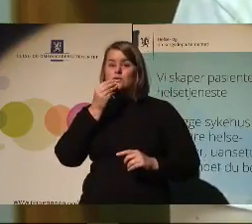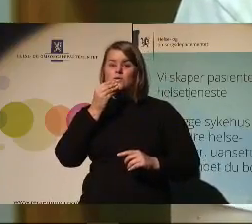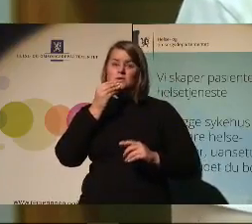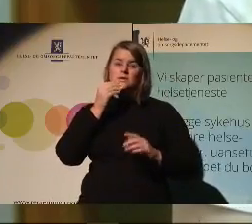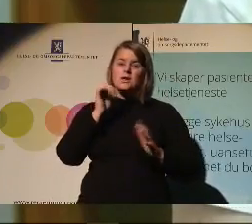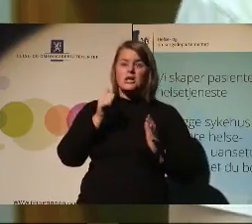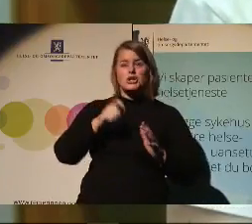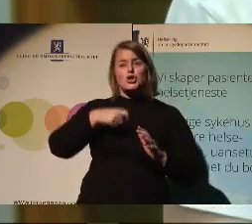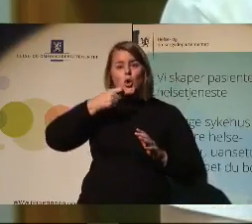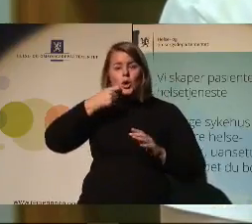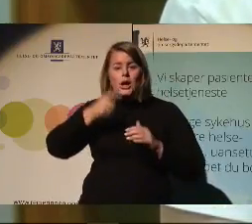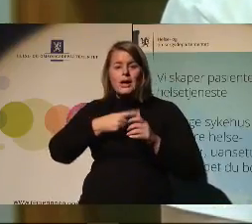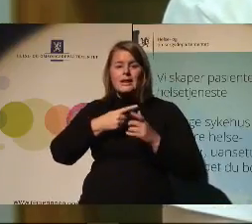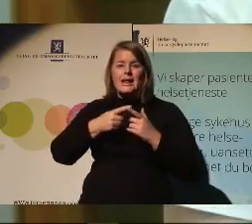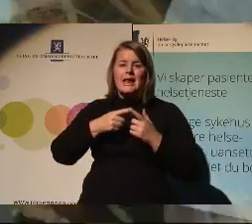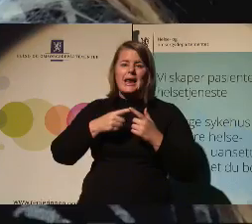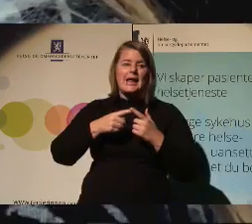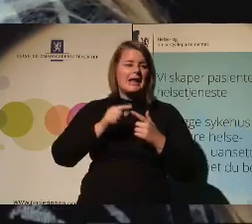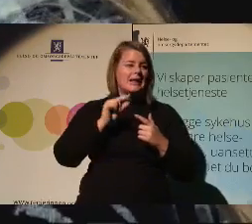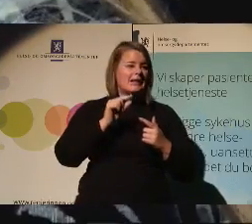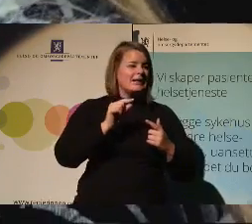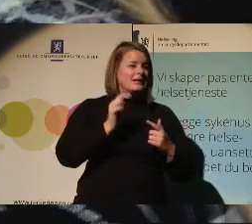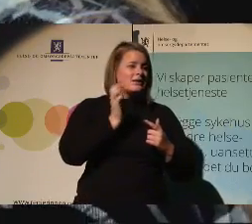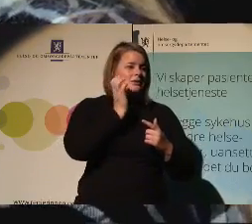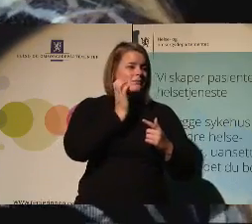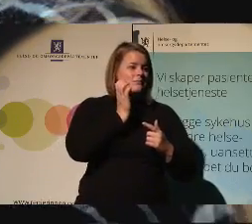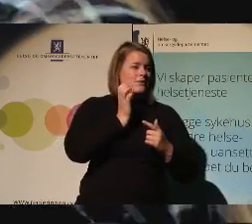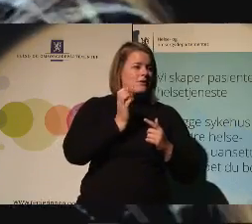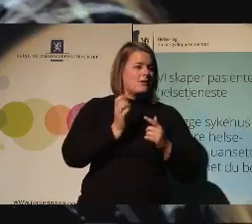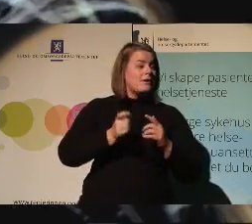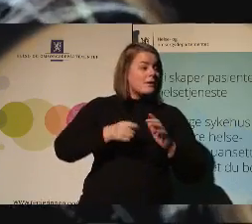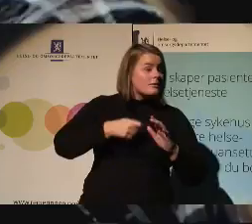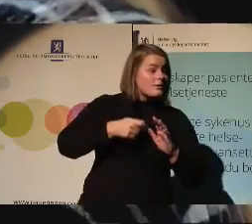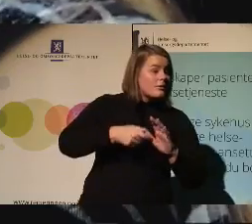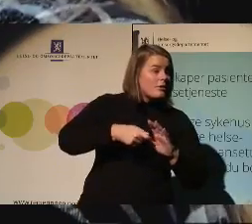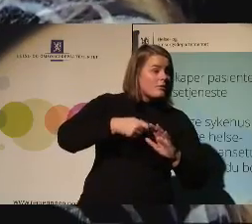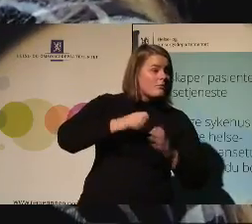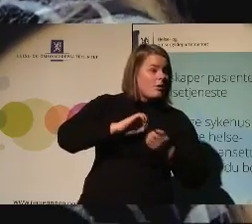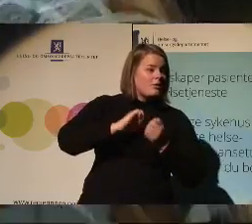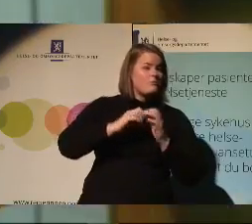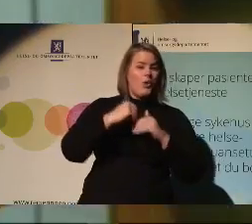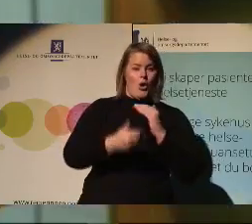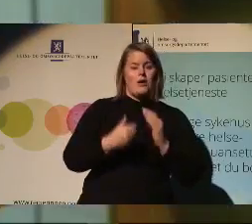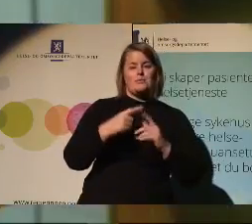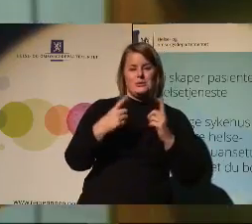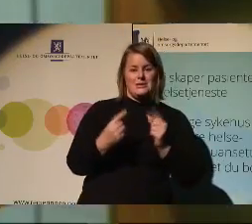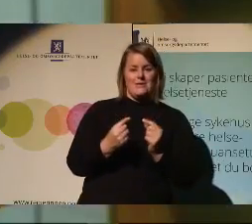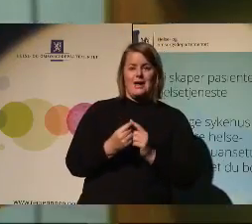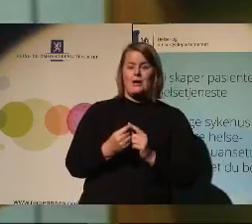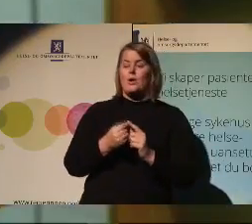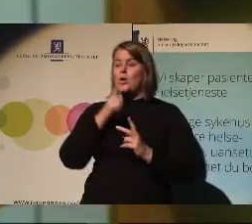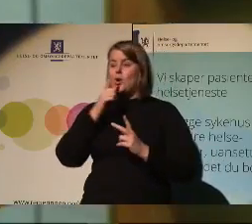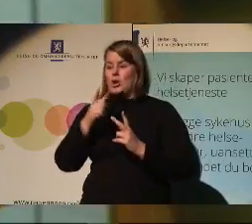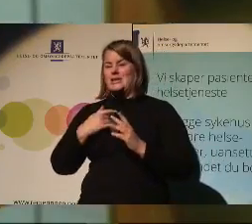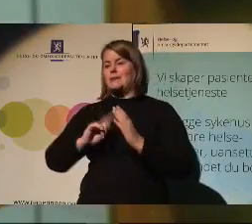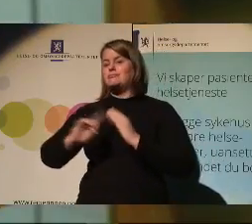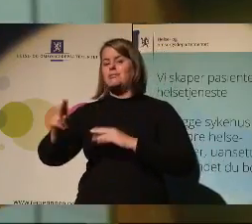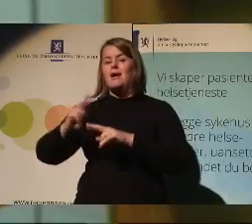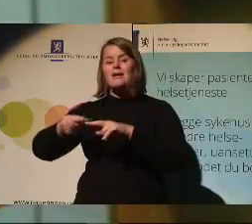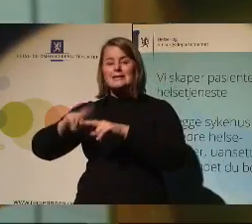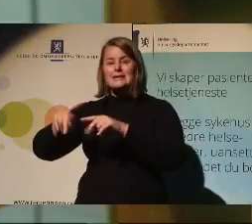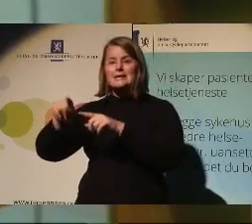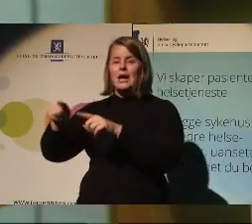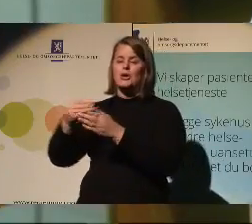litt yoghurt eller litt brødskive. Så spiser jeg egentlig ikke noe til jeg har lunsj. Og da går jeg som regel i kantina